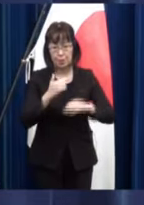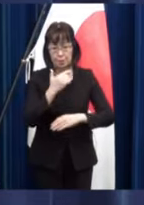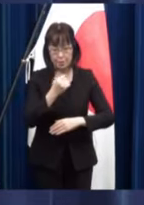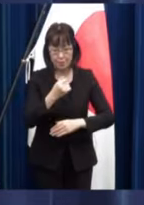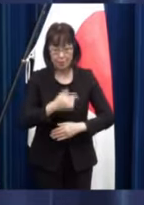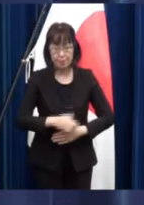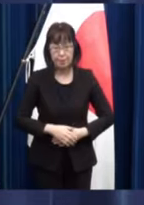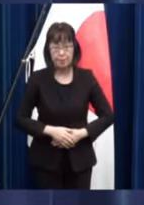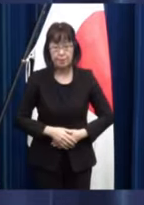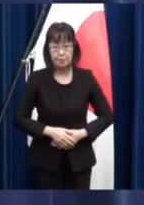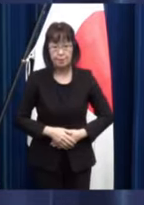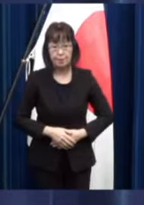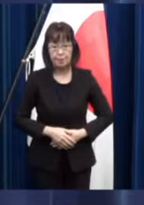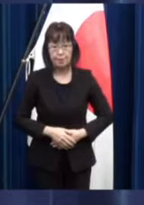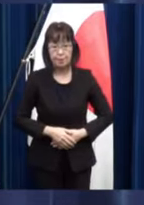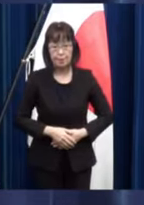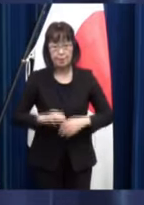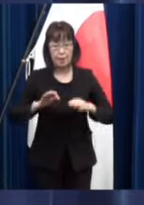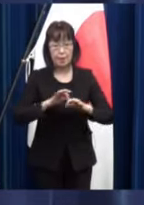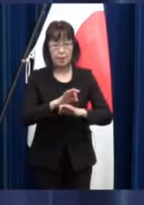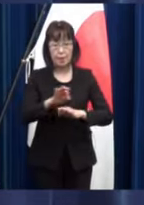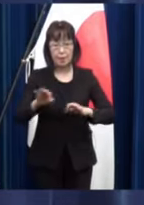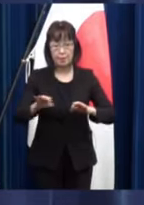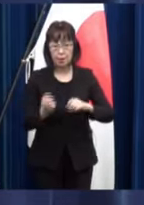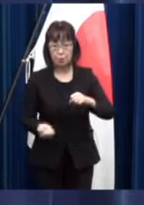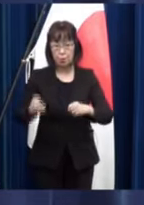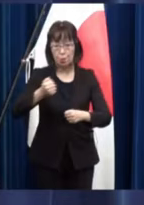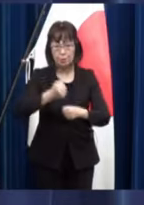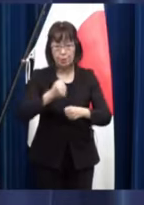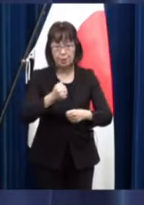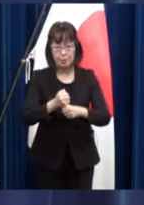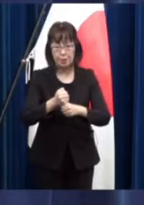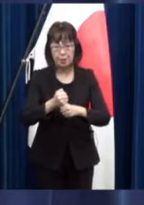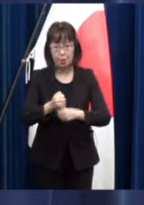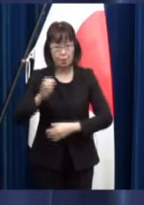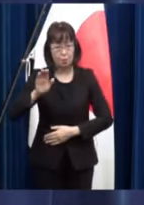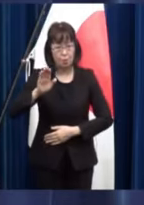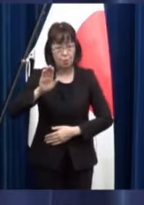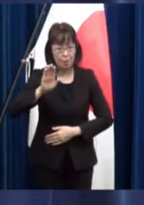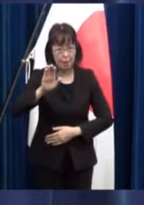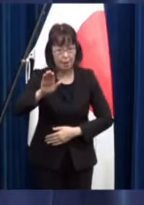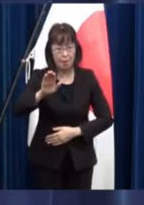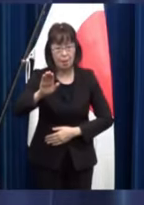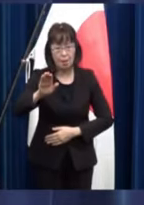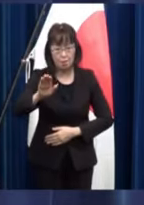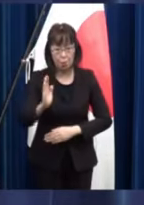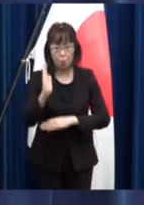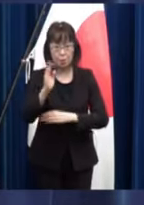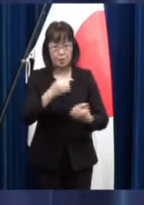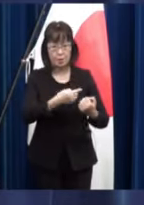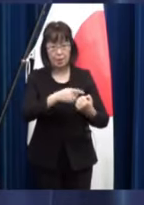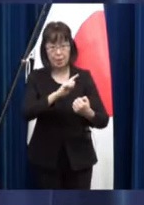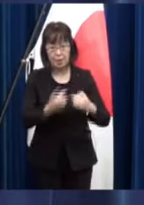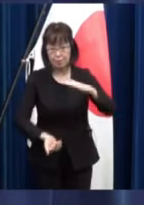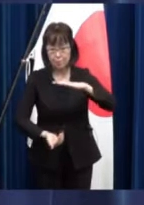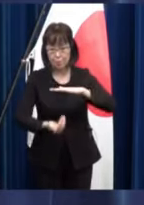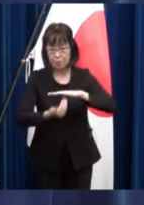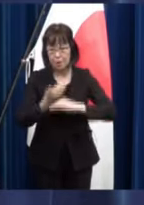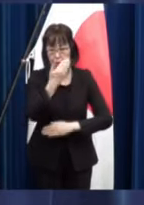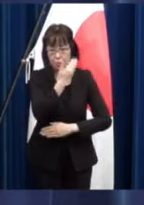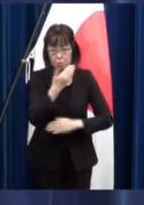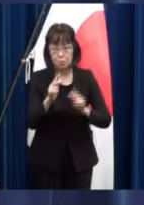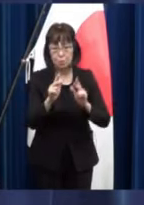。経済の再生は引き続き政権の最重要課題